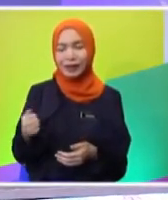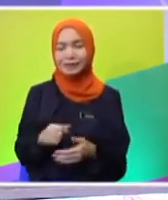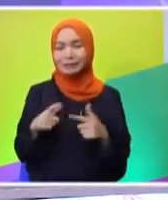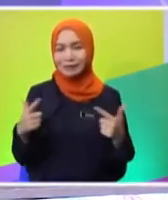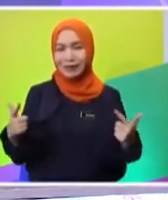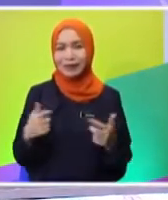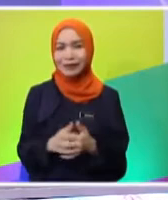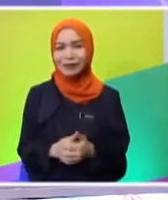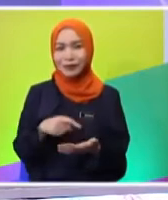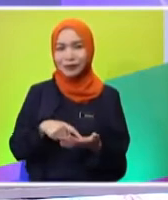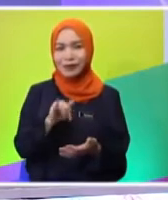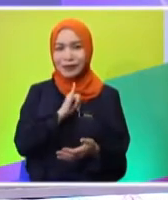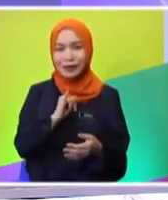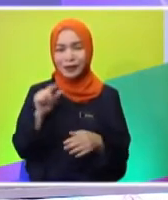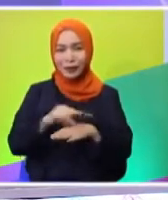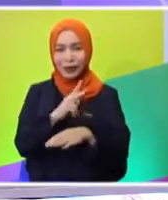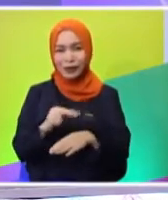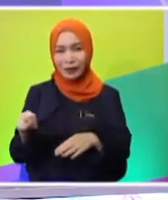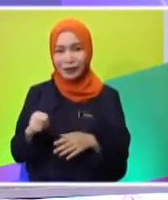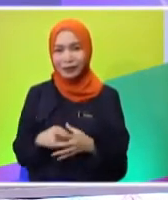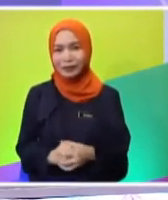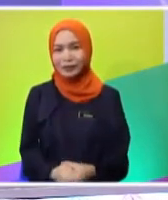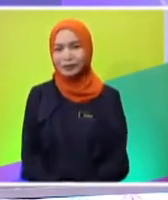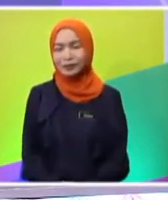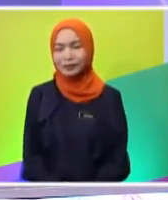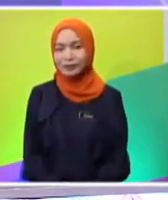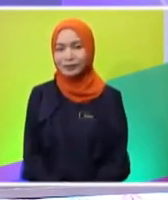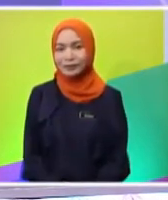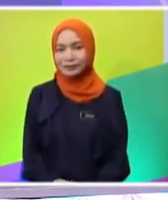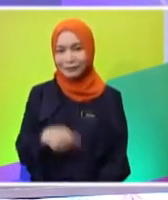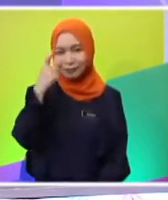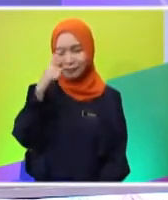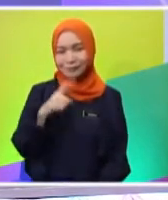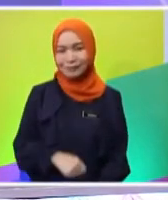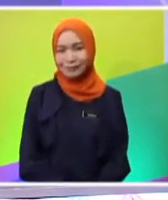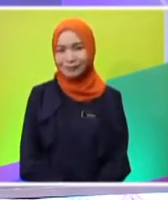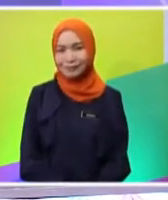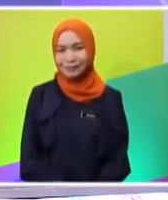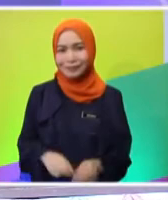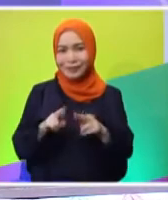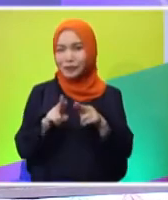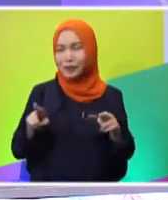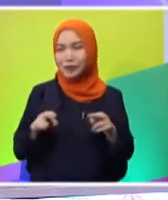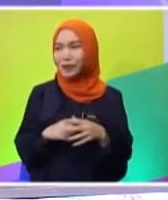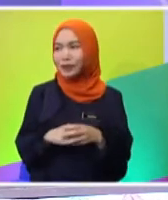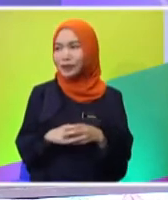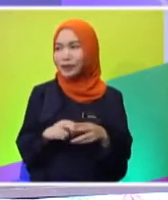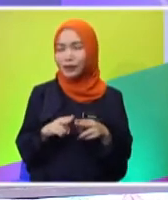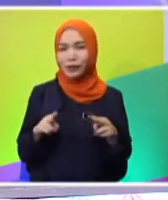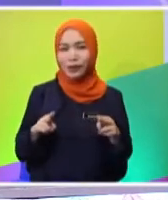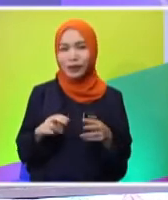ini saya gunakan sebagai penyekat Oke deh sudut-sudutnya adalah sudah kayu